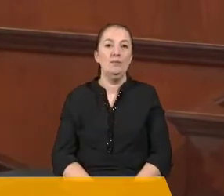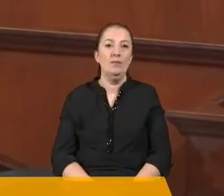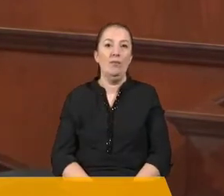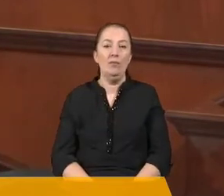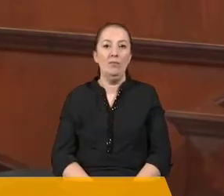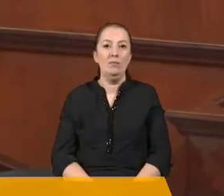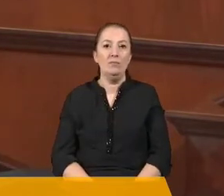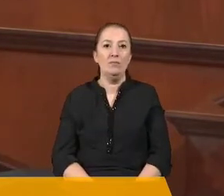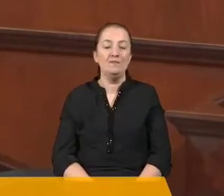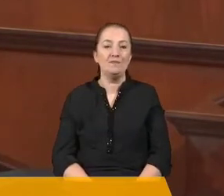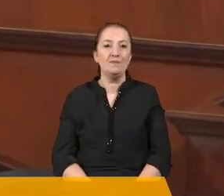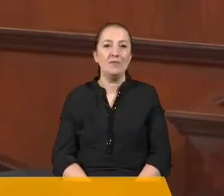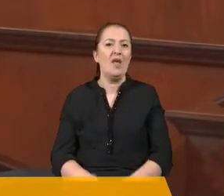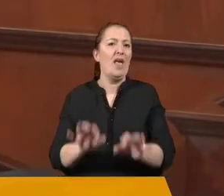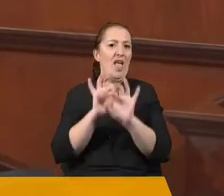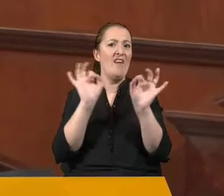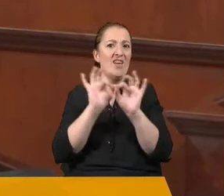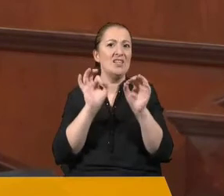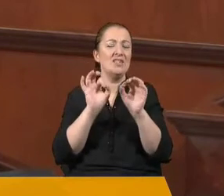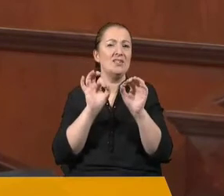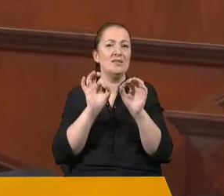Evet, Sayıştay var.